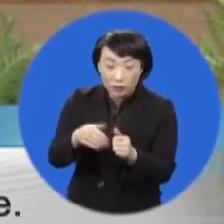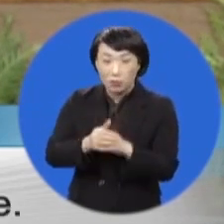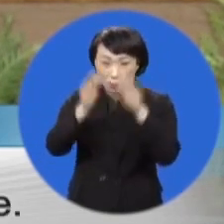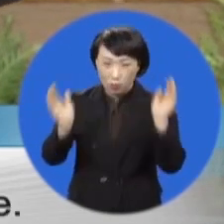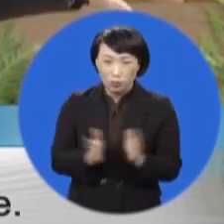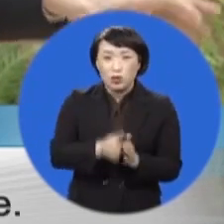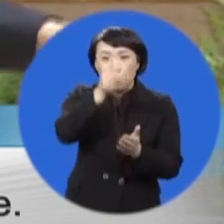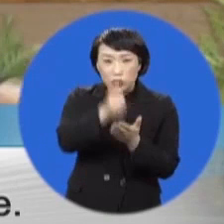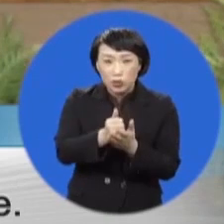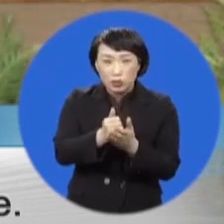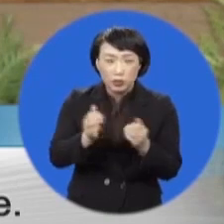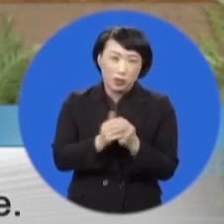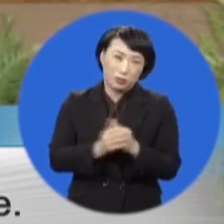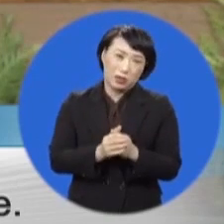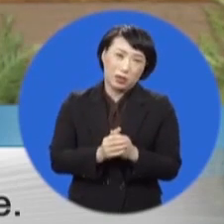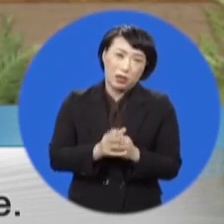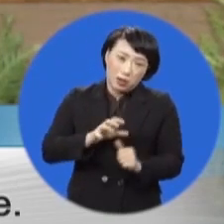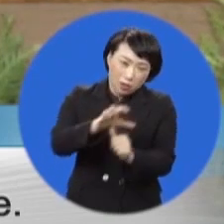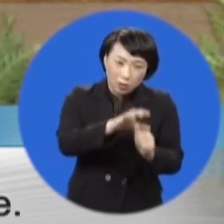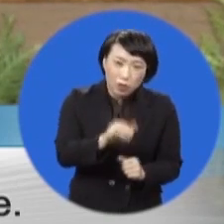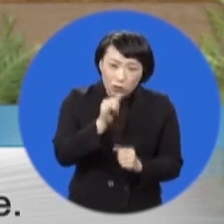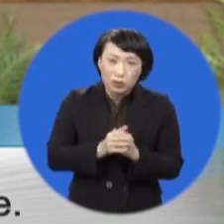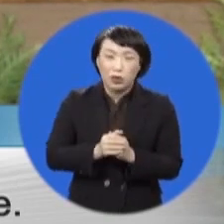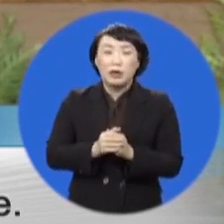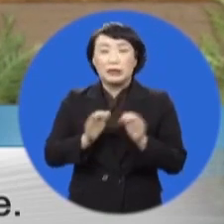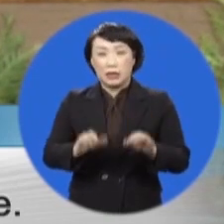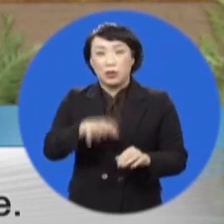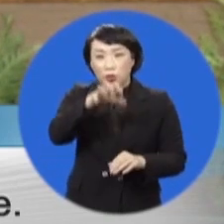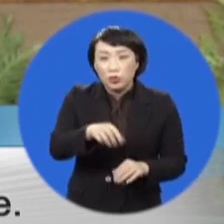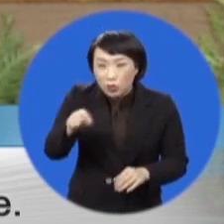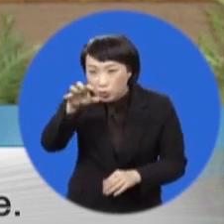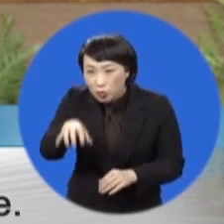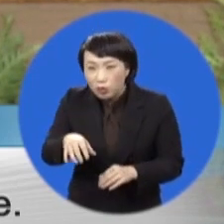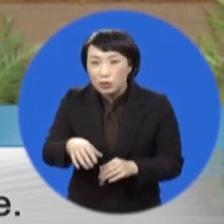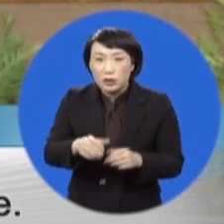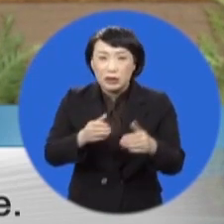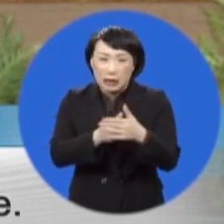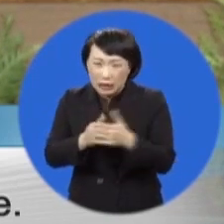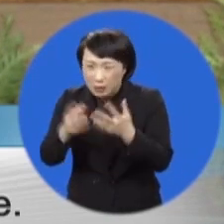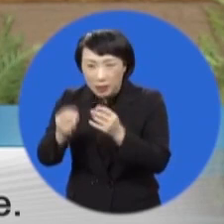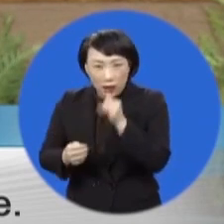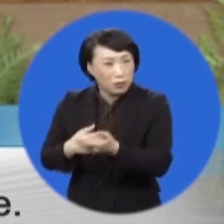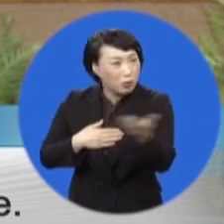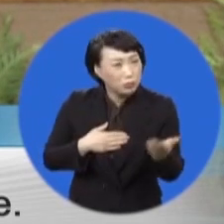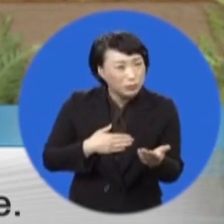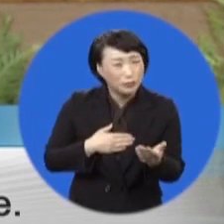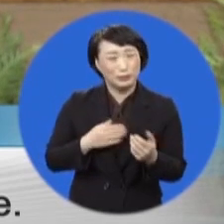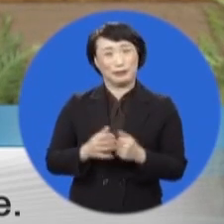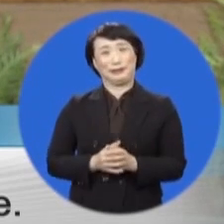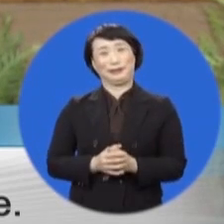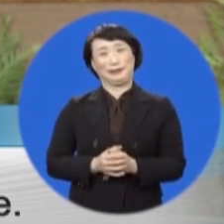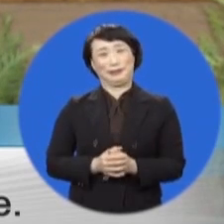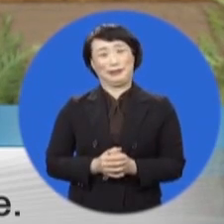보다 죄로 눌 도로가 언제 어디서 성게 장애 문이 넘쳐나 움직이고 있어요